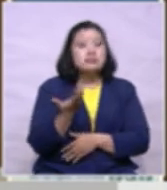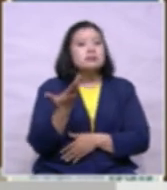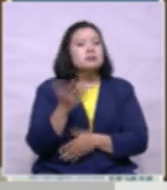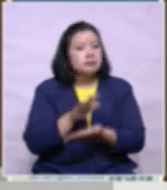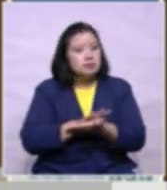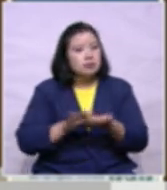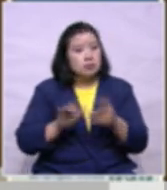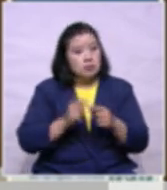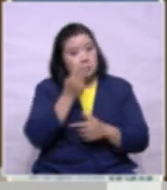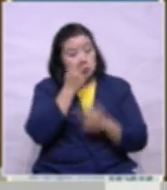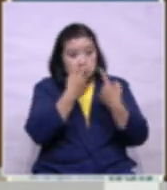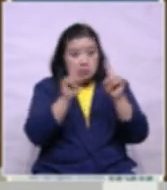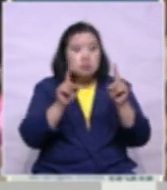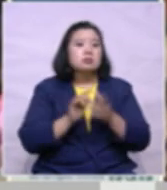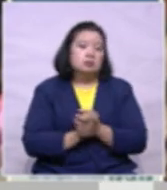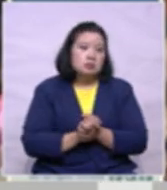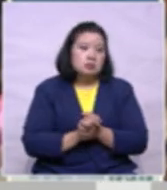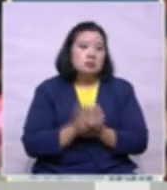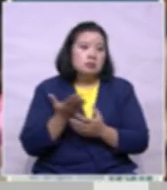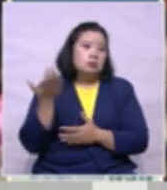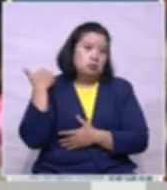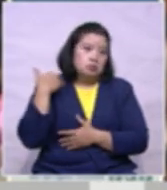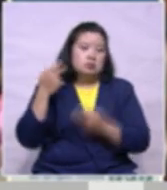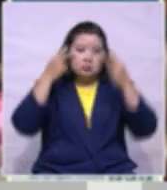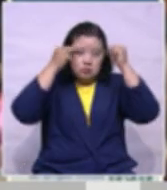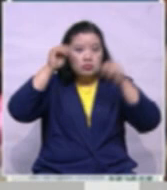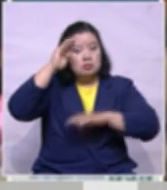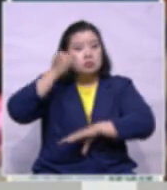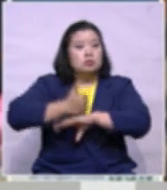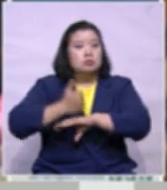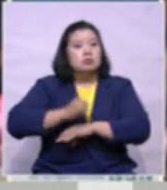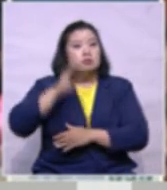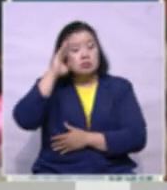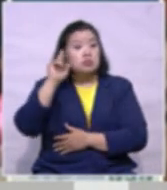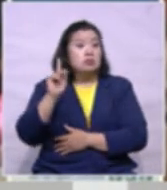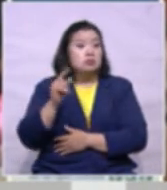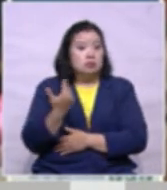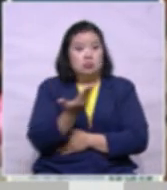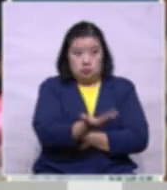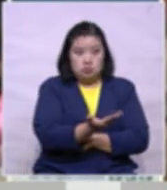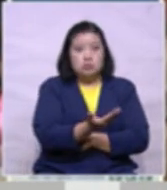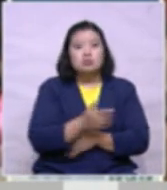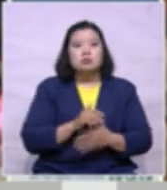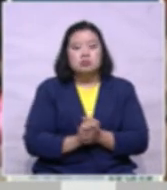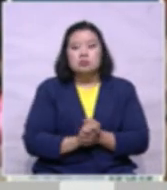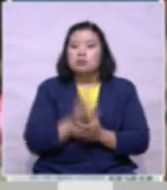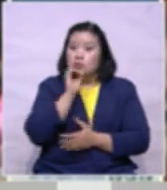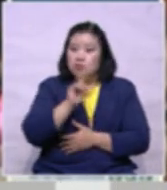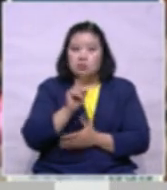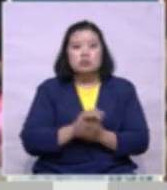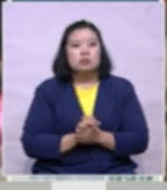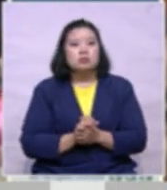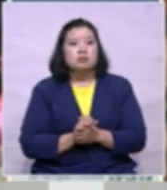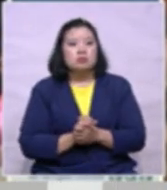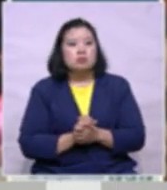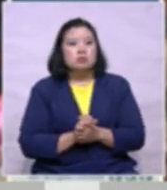ปในอดีตสมัยที่พลเอกประยุทธ์เป็นผู้บัญชาการทหารบกเนี่ยคุณวันมูฮัมหมัดนอมัตฮานี่ให้ข้อมูลเมื่อวานนี้เพียบเลย แล้วผม